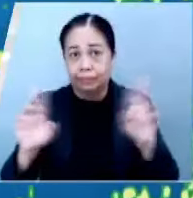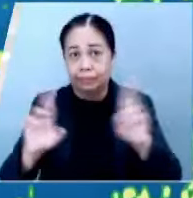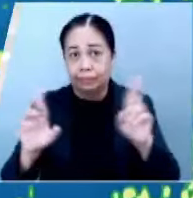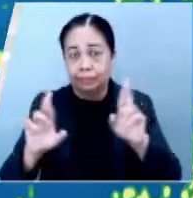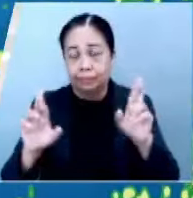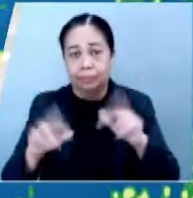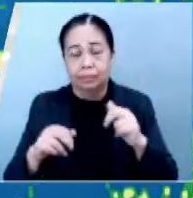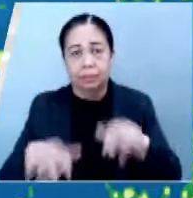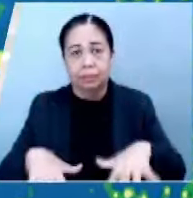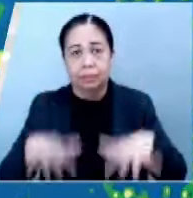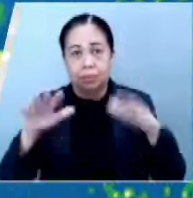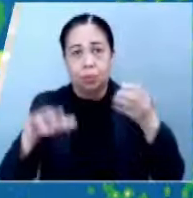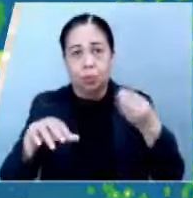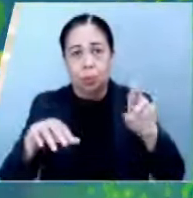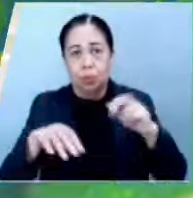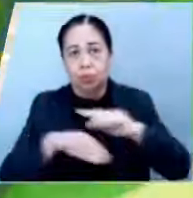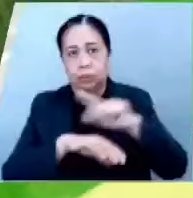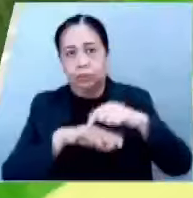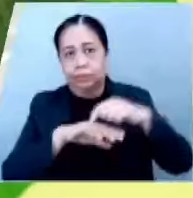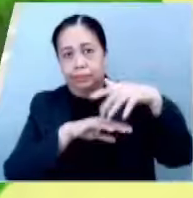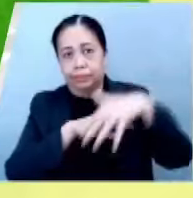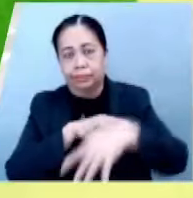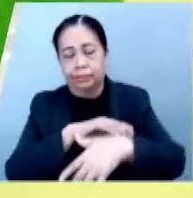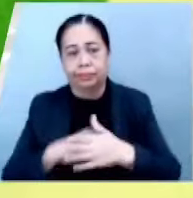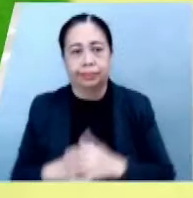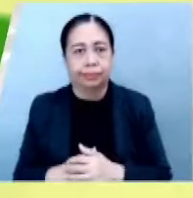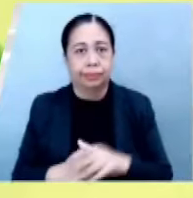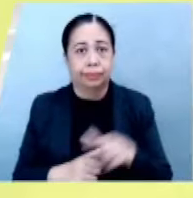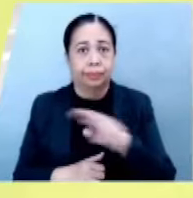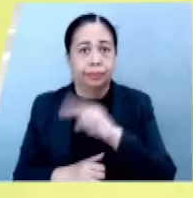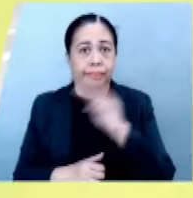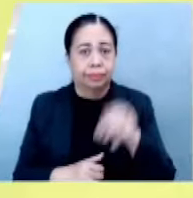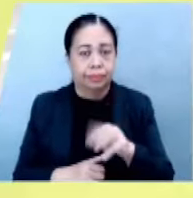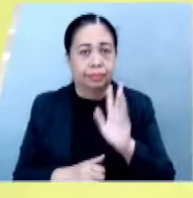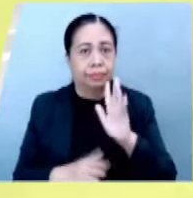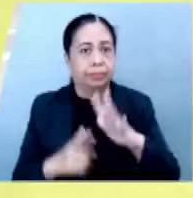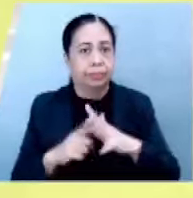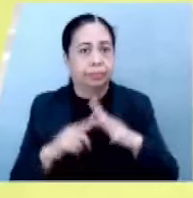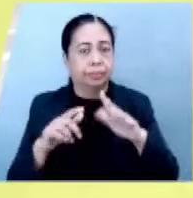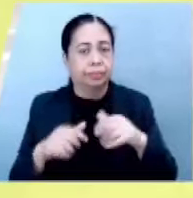baha o landslide. Sa mga taga Metro Manila, magsisimulang